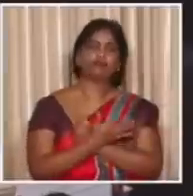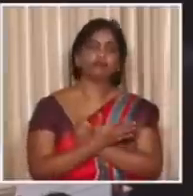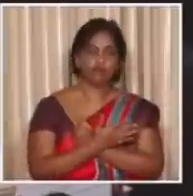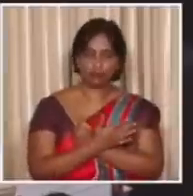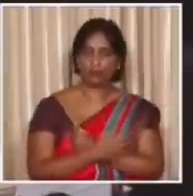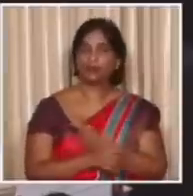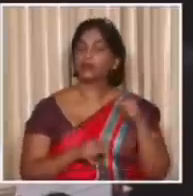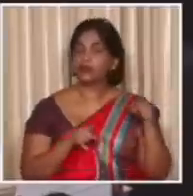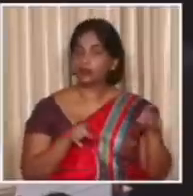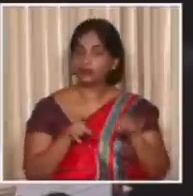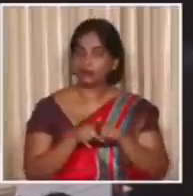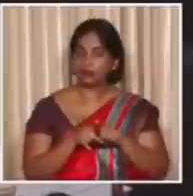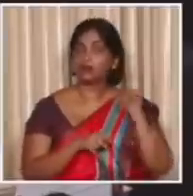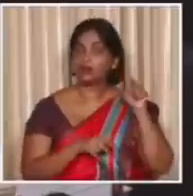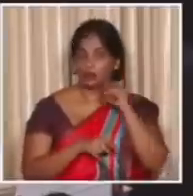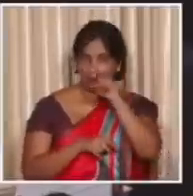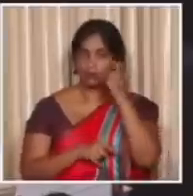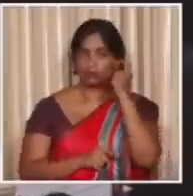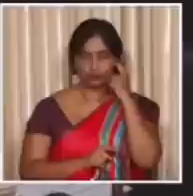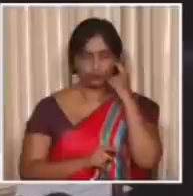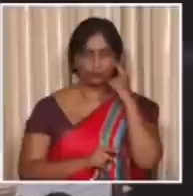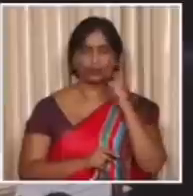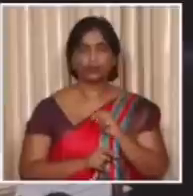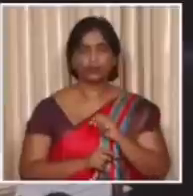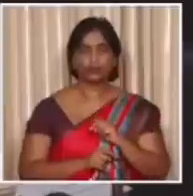කියලා. ඊළඟටත් ඔහු ඔබට මතක ඇති